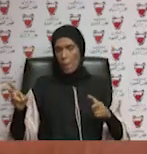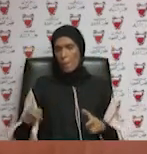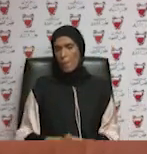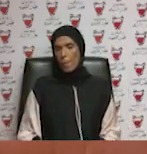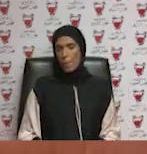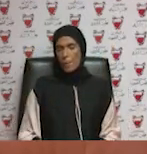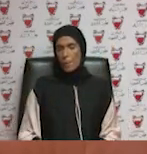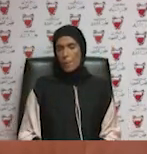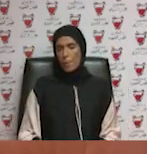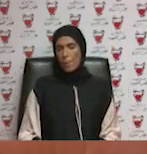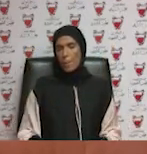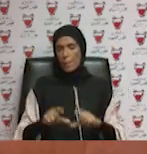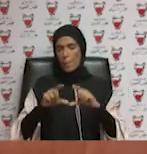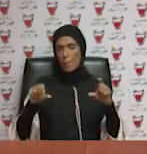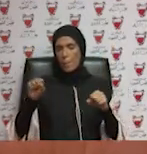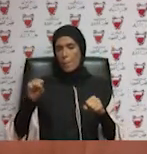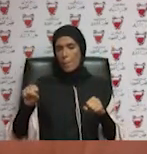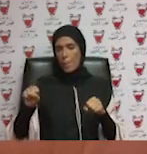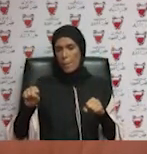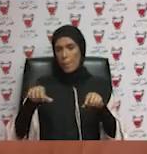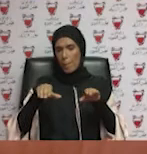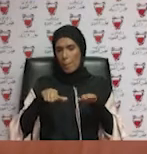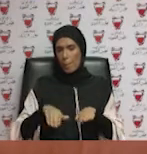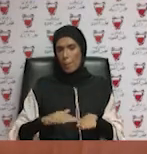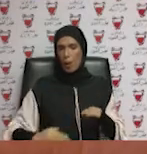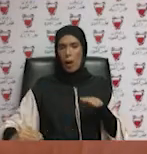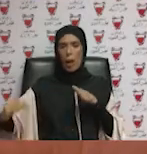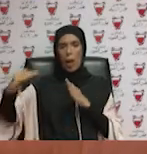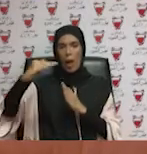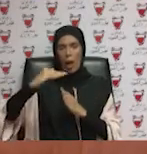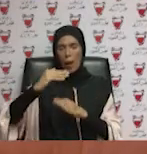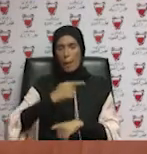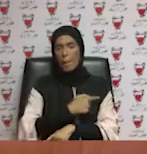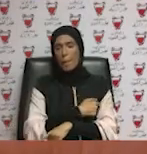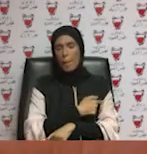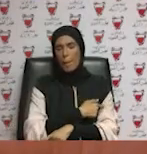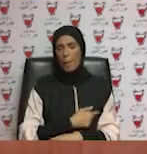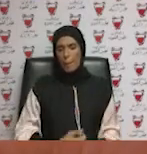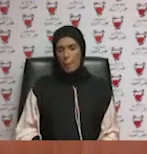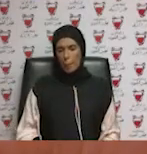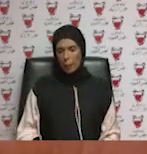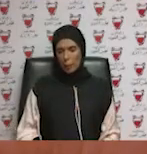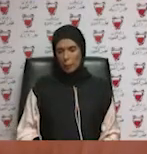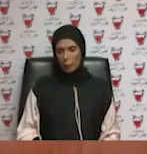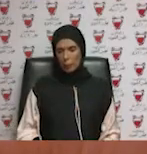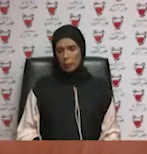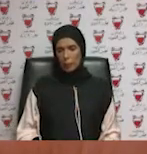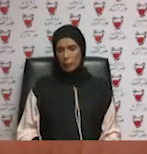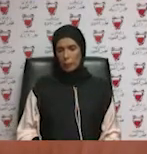وهذا الموضوع قد يخص المجلس الأعلى للصحة، قد يكون هناك يعني